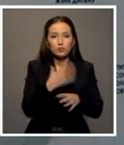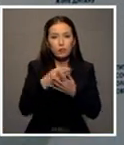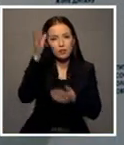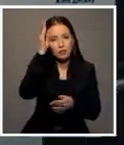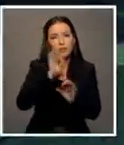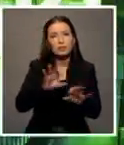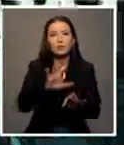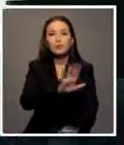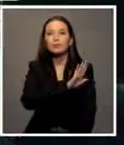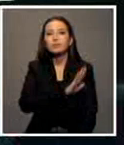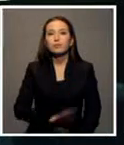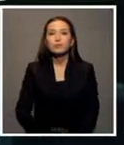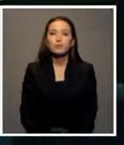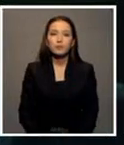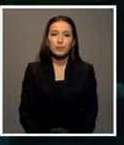екен.